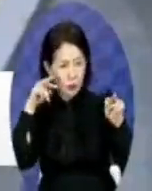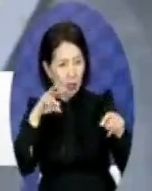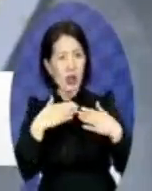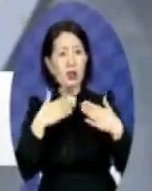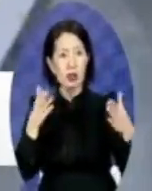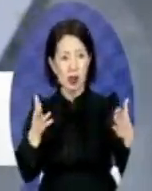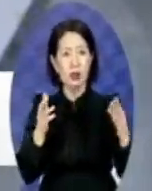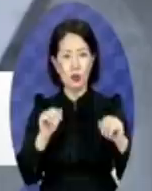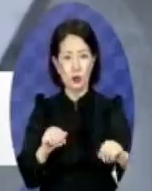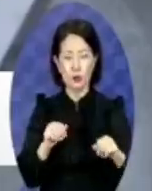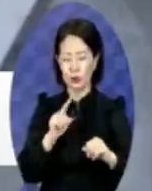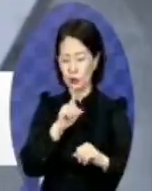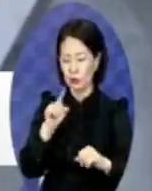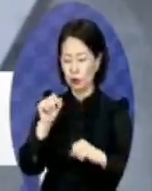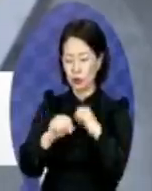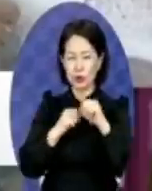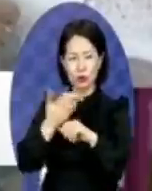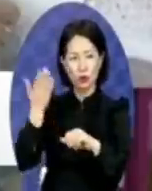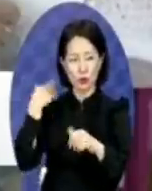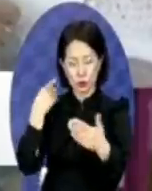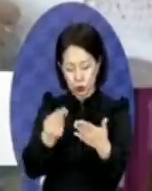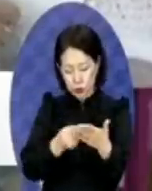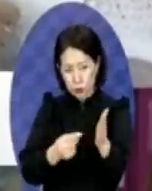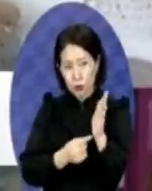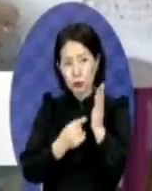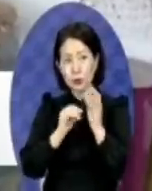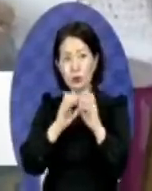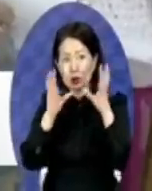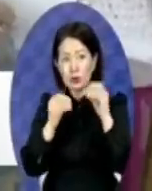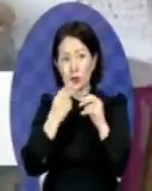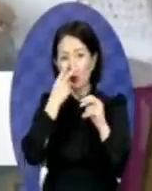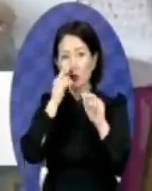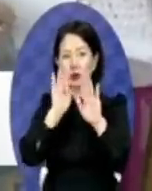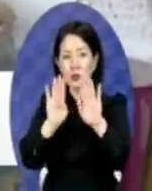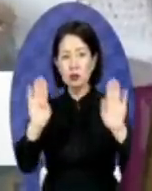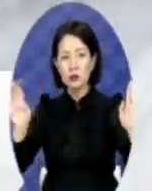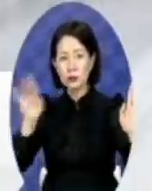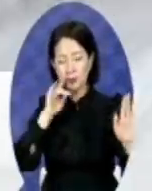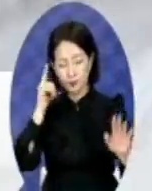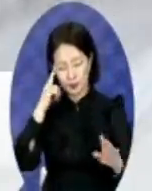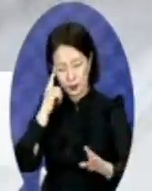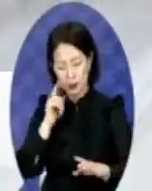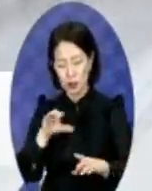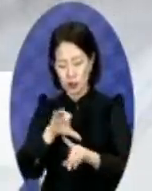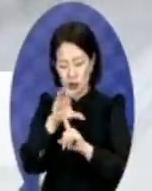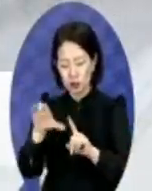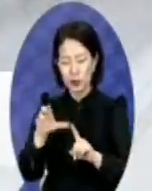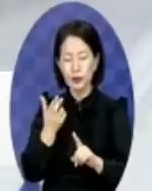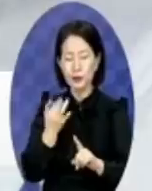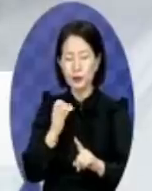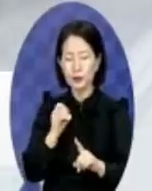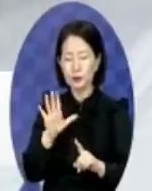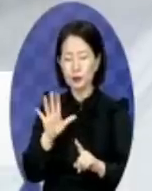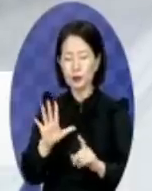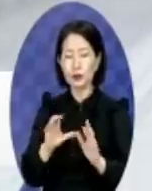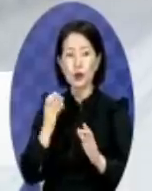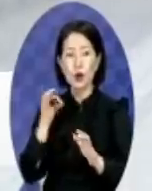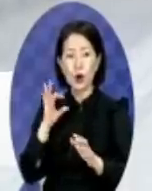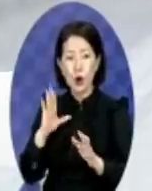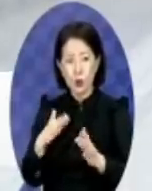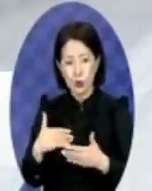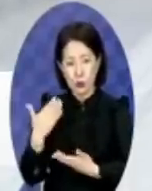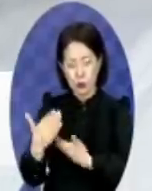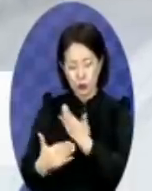юм байна. Мөн 100 жилийн өмнө зурсан бүтээлүүдээр үзгэлэн гаргахаар зэхэж байна. Соёлын бие тус өвийг хойшүүдийн өвлүүлүүлдэх түүний